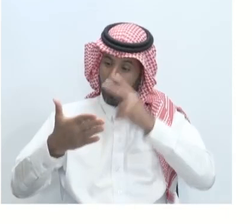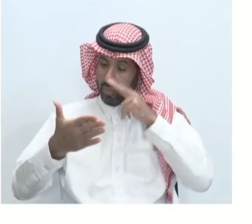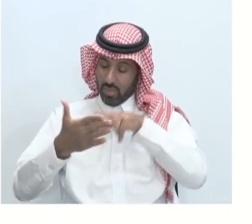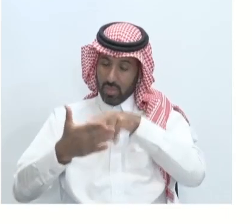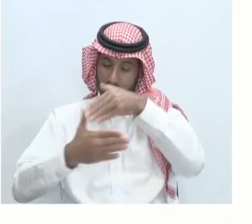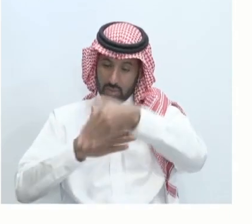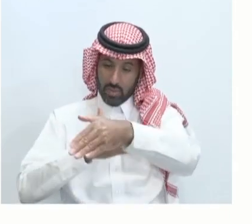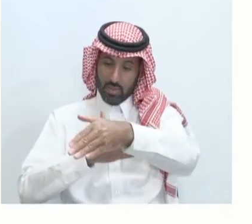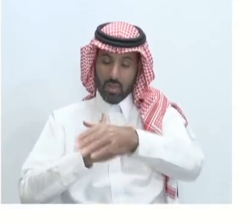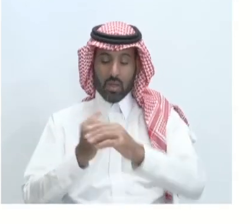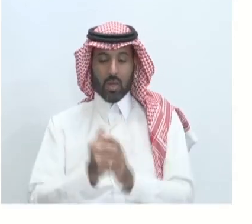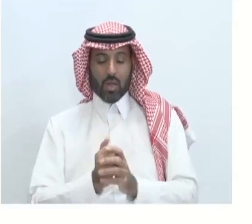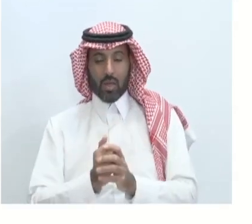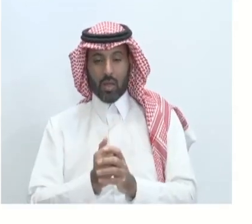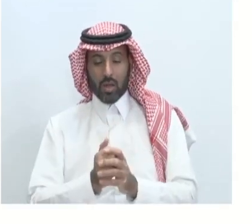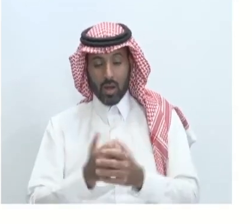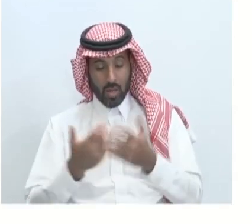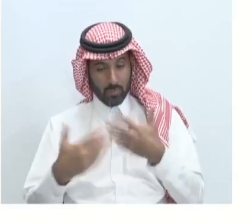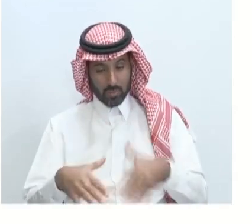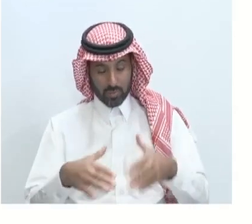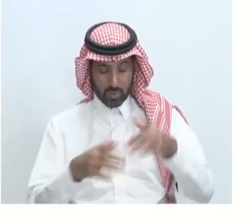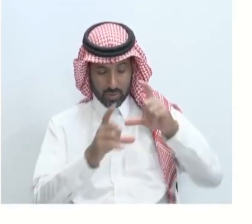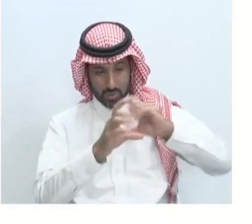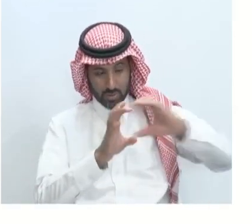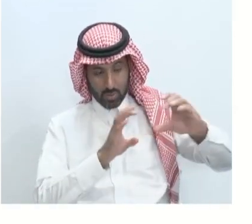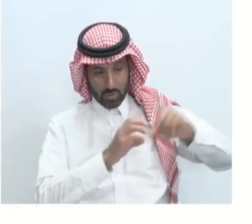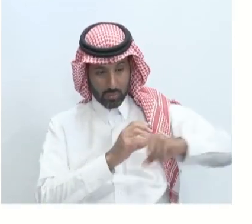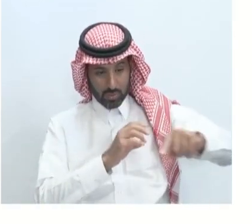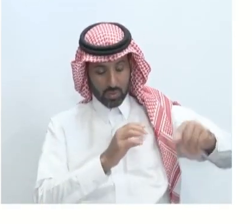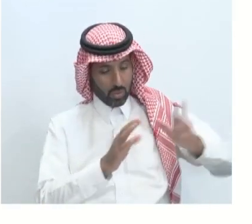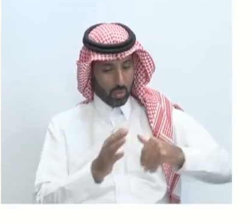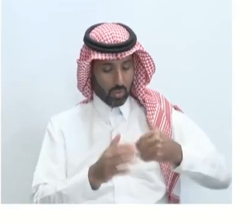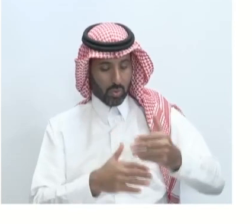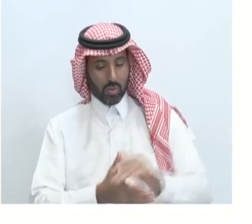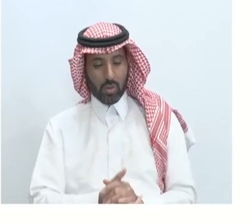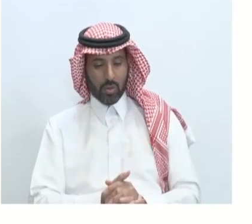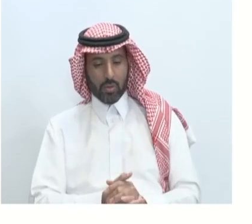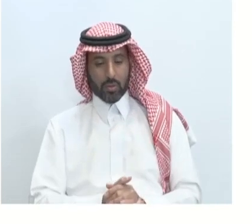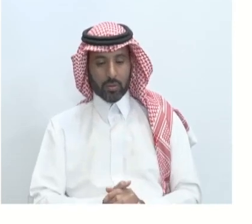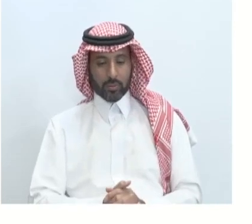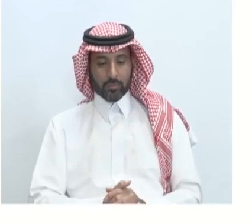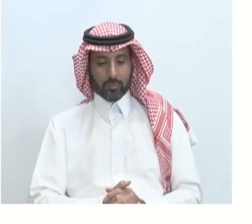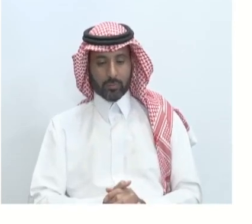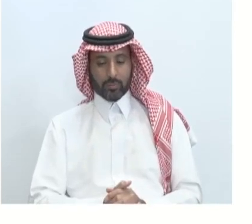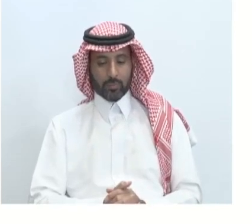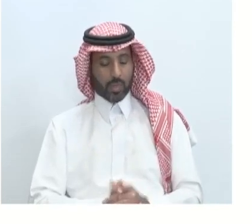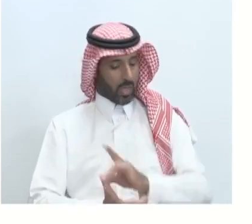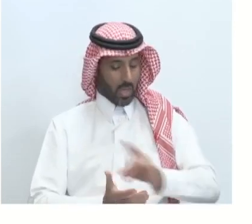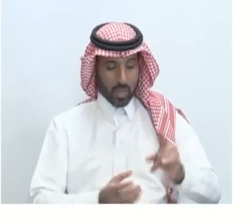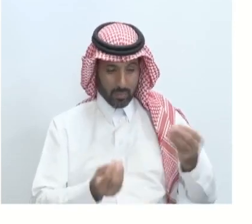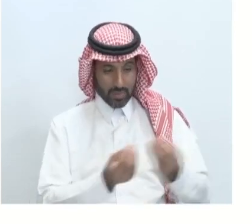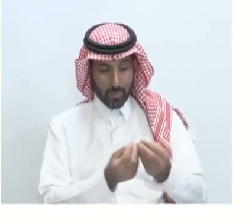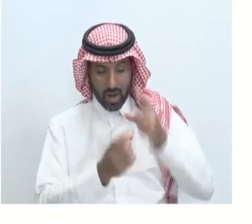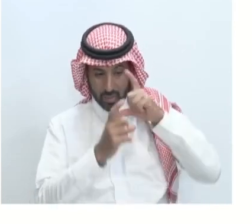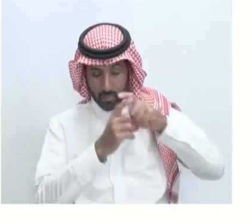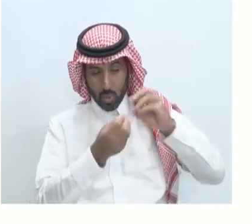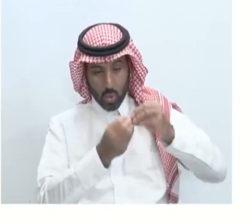سيتلاشى تماما لطين موجين معينين ولكن لا يمكن جمع اكثر